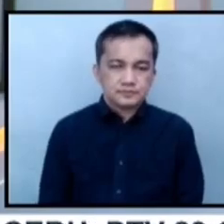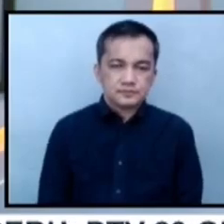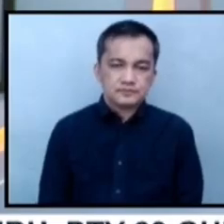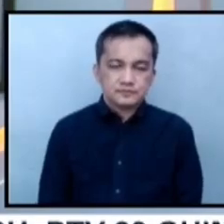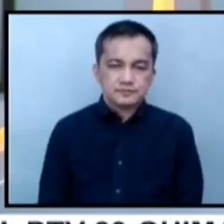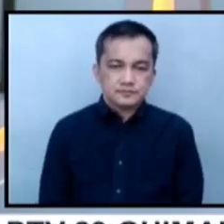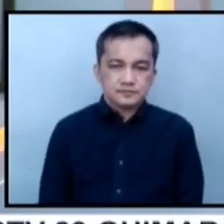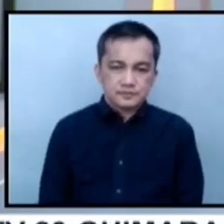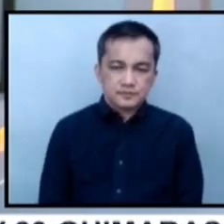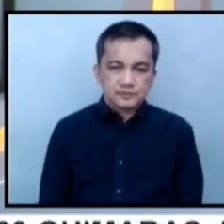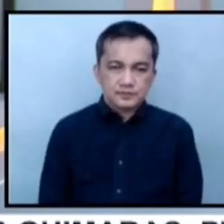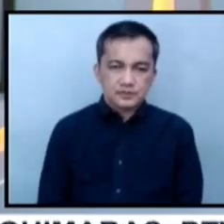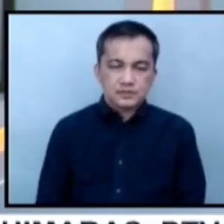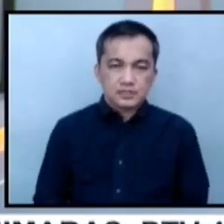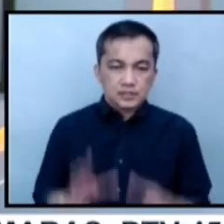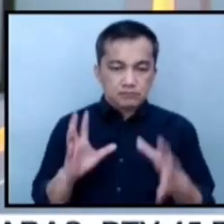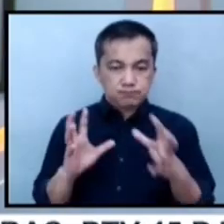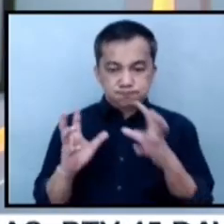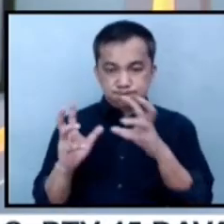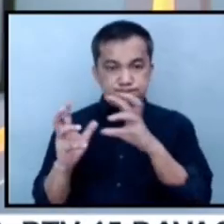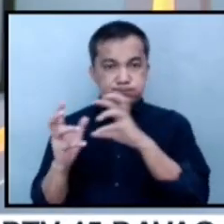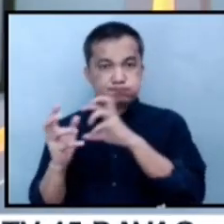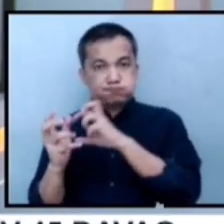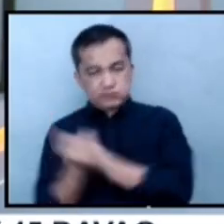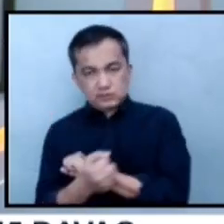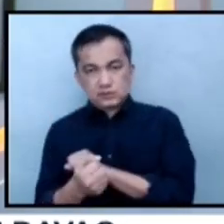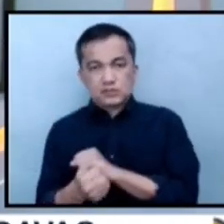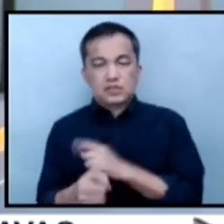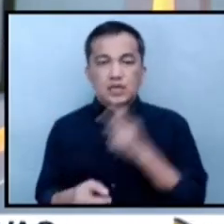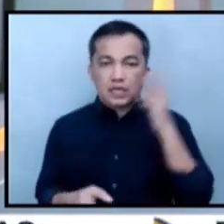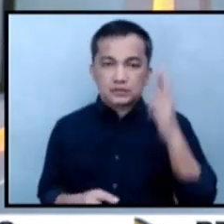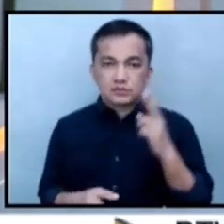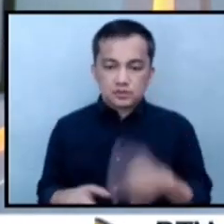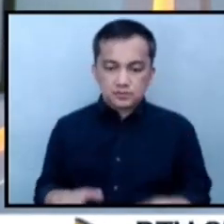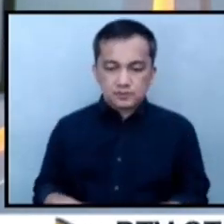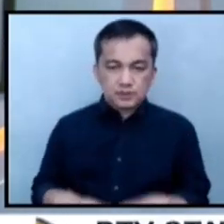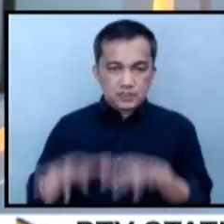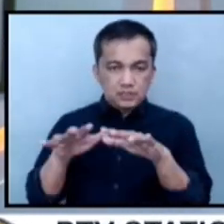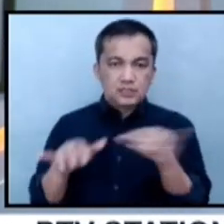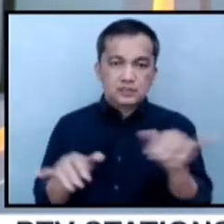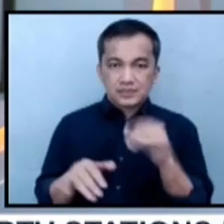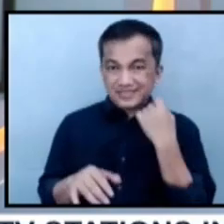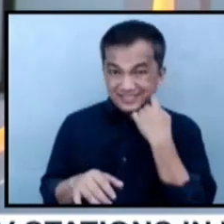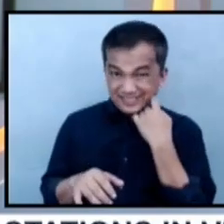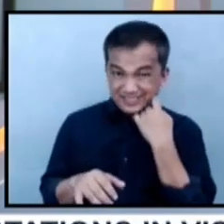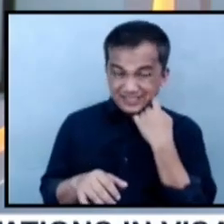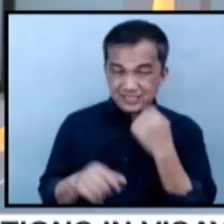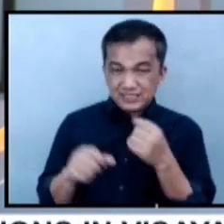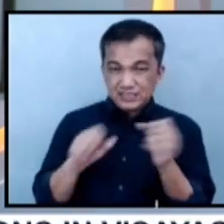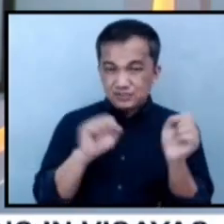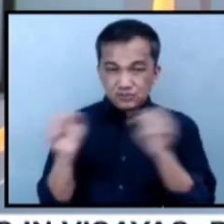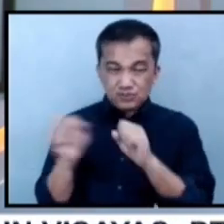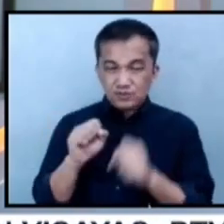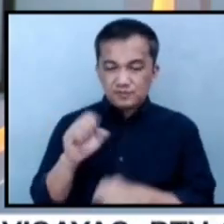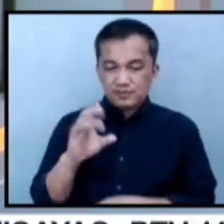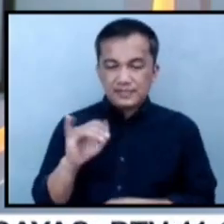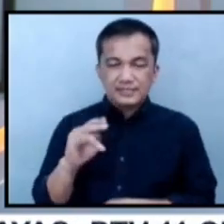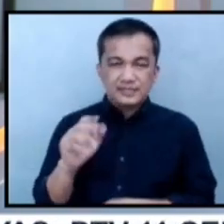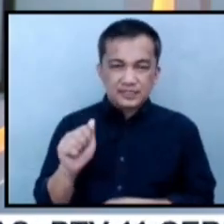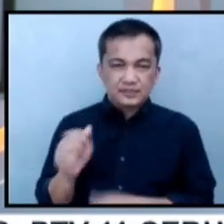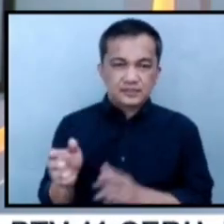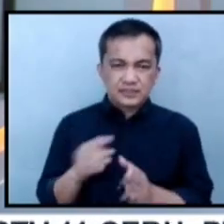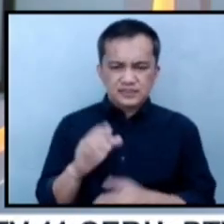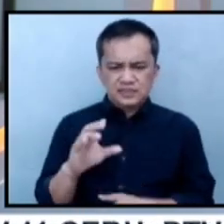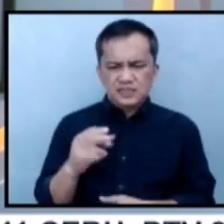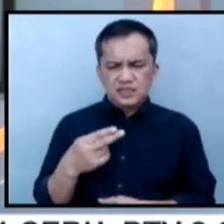isa ang climate change na itinuturong dahilan ng mga pagbaha gaya ng sa katatapos ng nagupit ng bagyong karina at habagat Pero ano nga ba